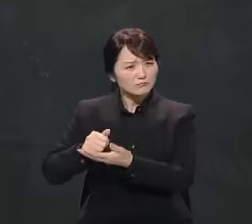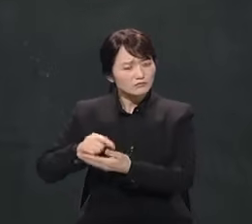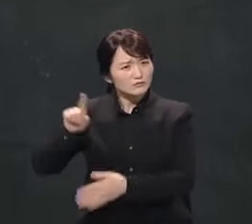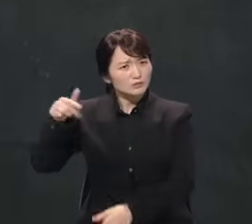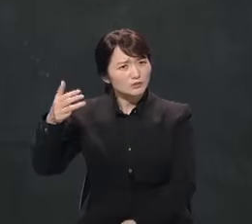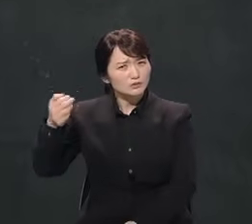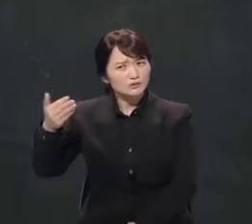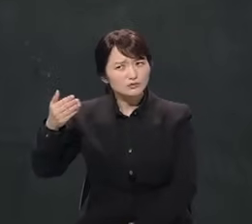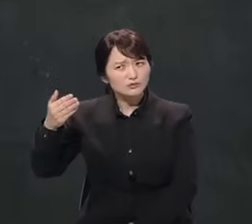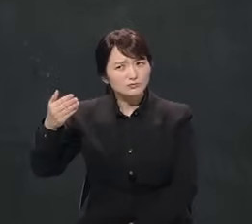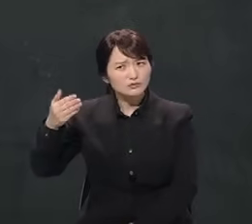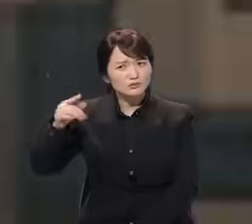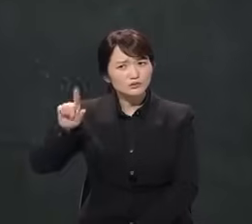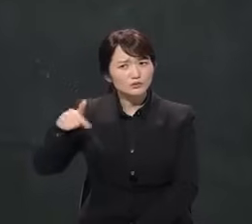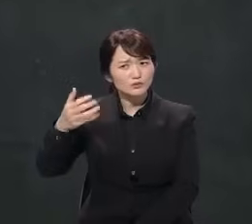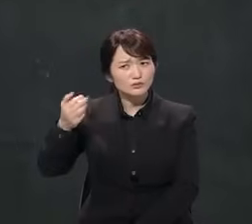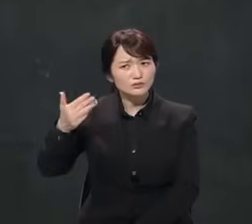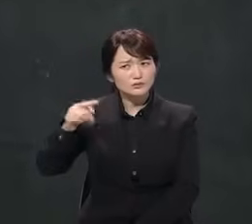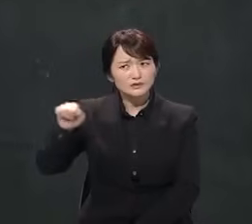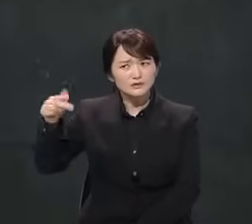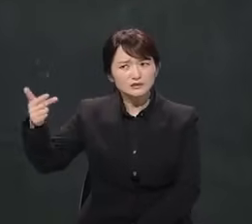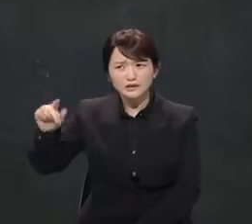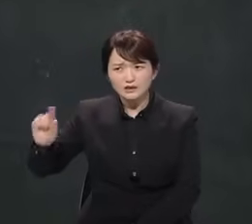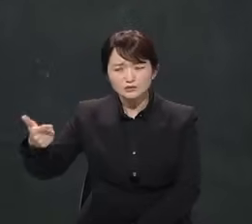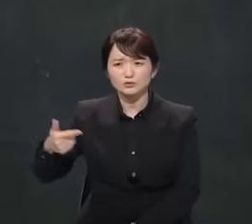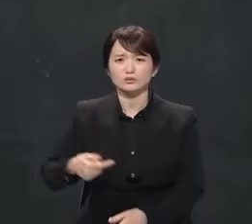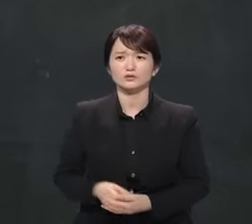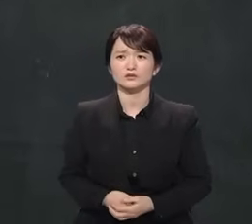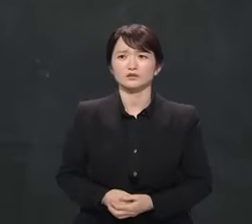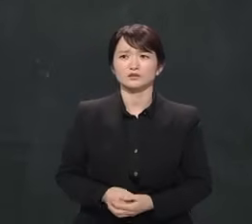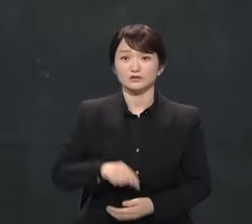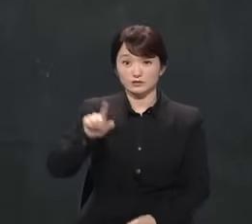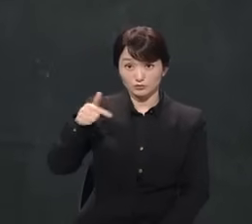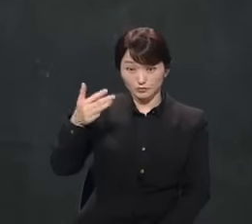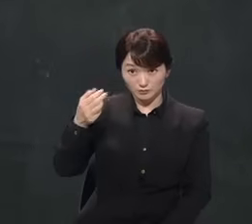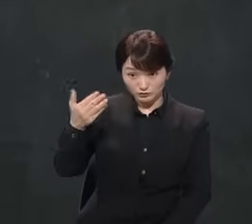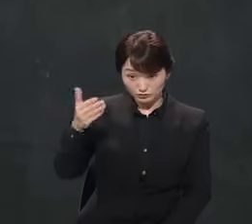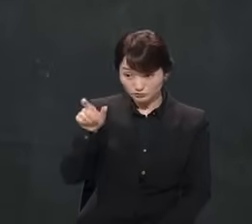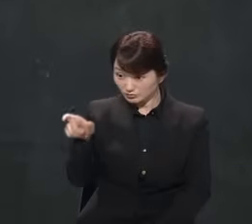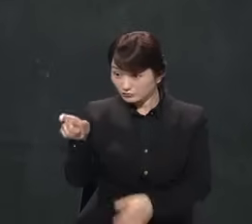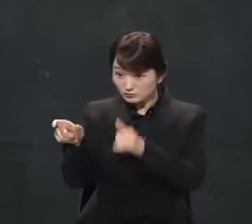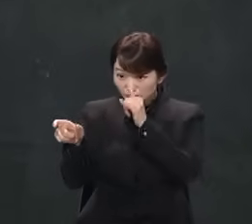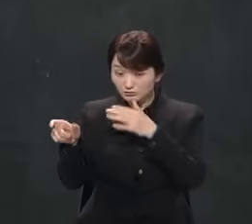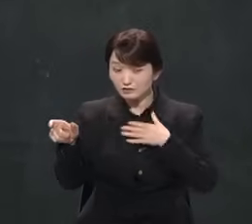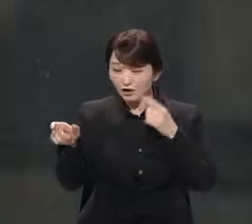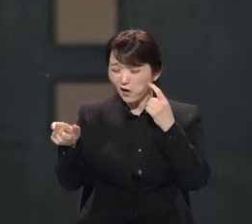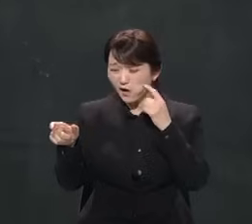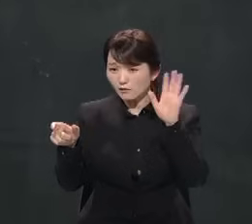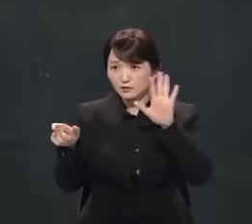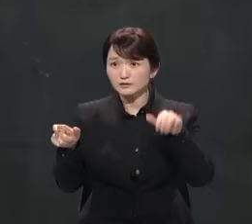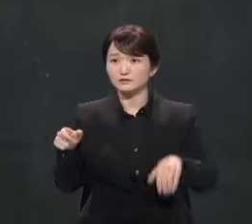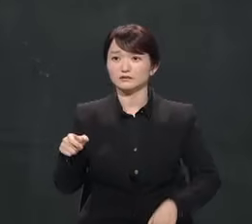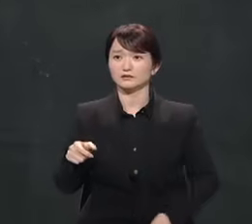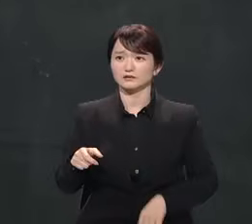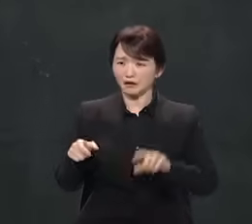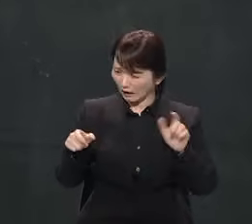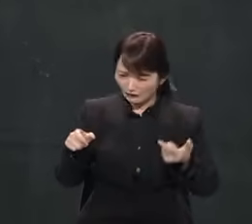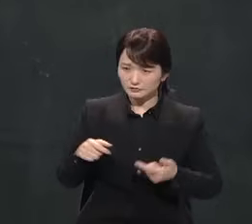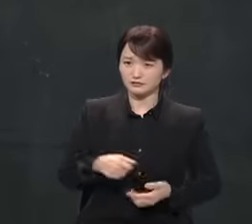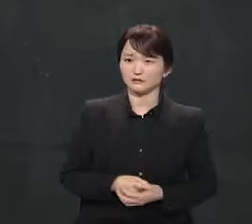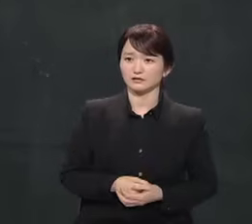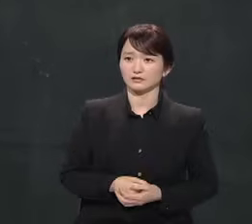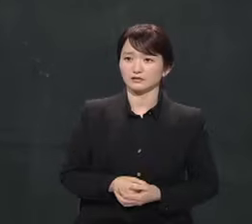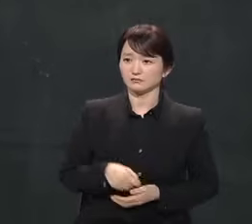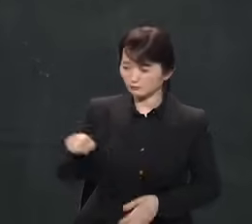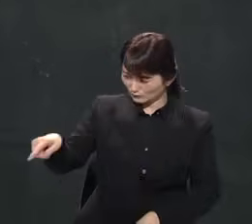돼 있다고요. 689-7번지 아 아니고. 진짜로 아니 689번지로 돼 있다니까요. 제가 거짓말 하는 게 아니고 아니요